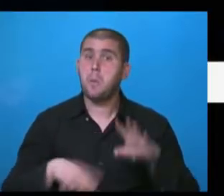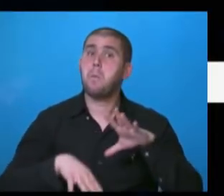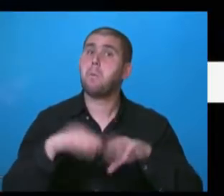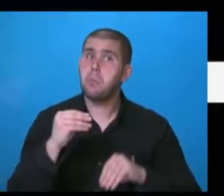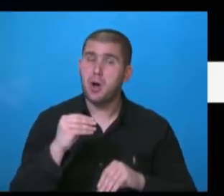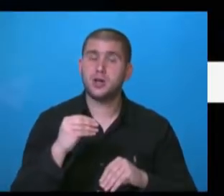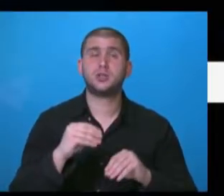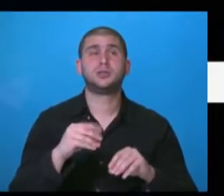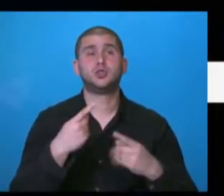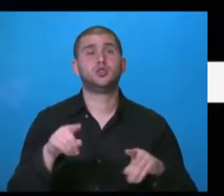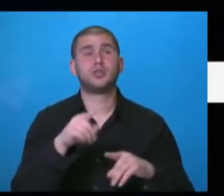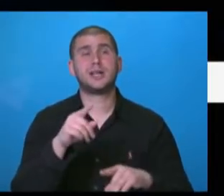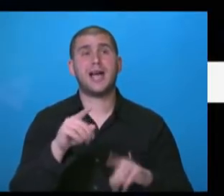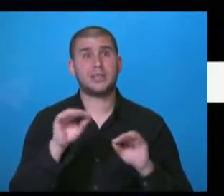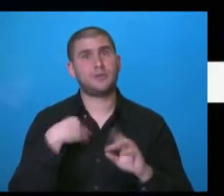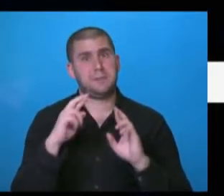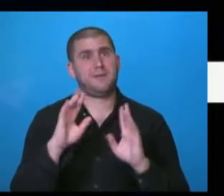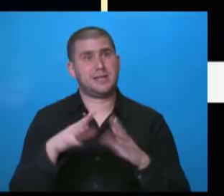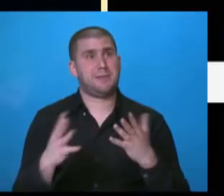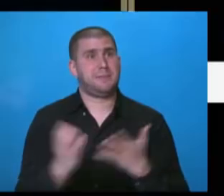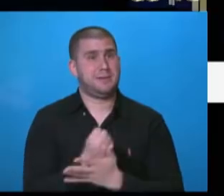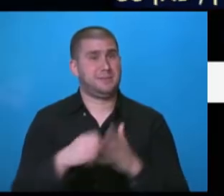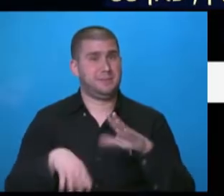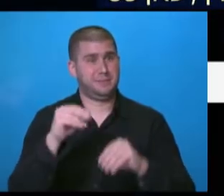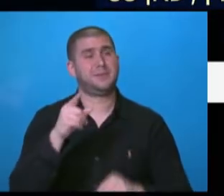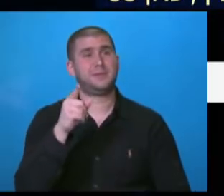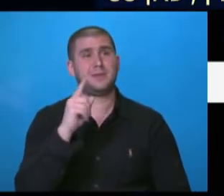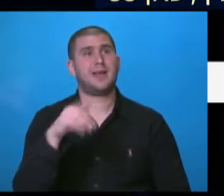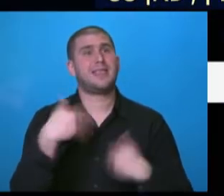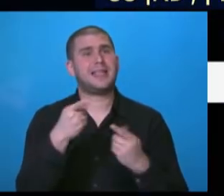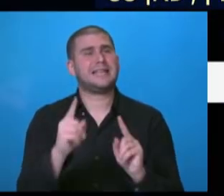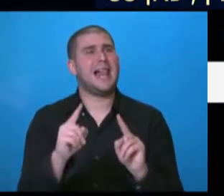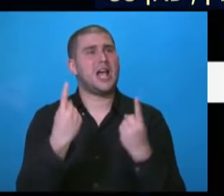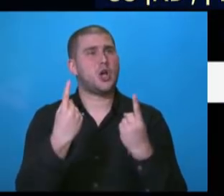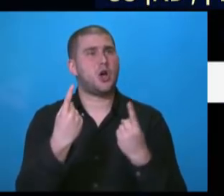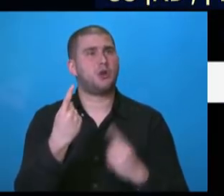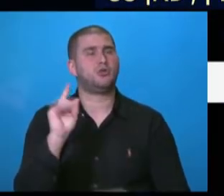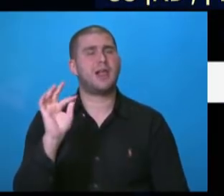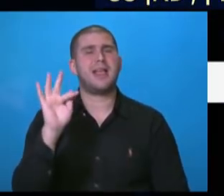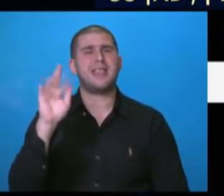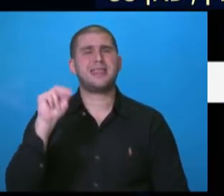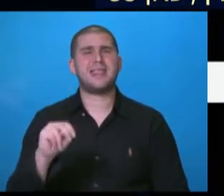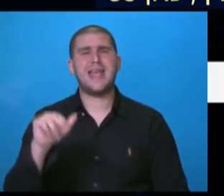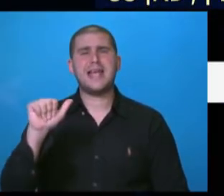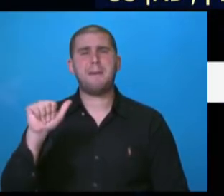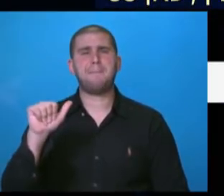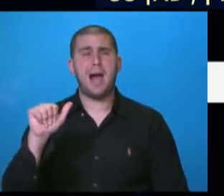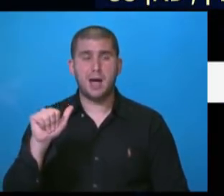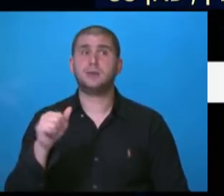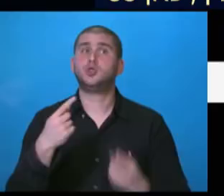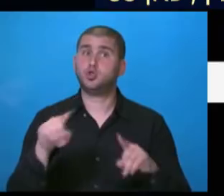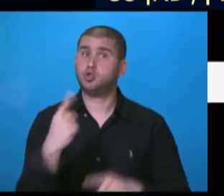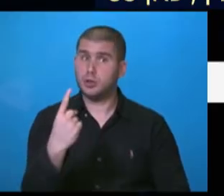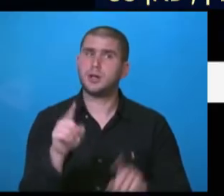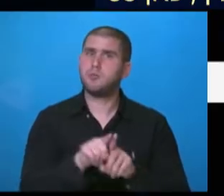לשיר העשור שלי, ואני מאוד מקווה שגם יצביעו לו, זה השיר Let It Happen של טיימי אימפלה. שזה שיר, מעבר לזה שהוא פשוט